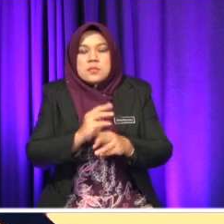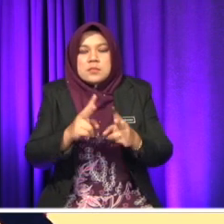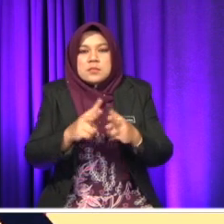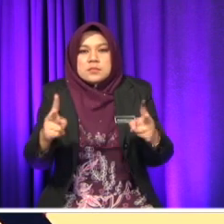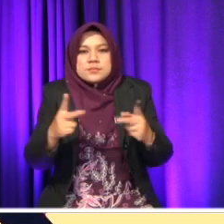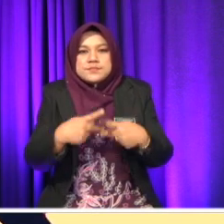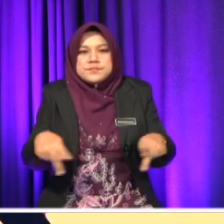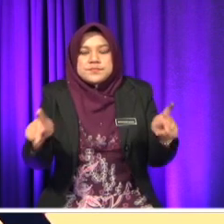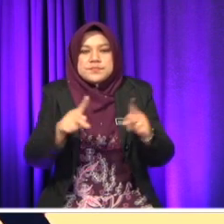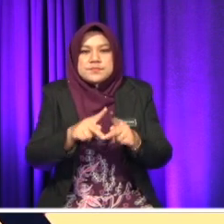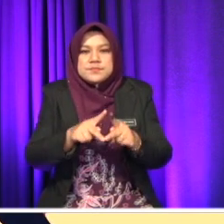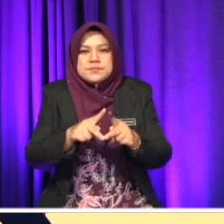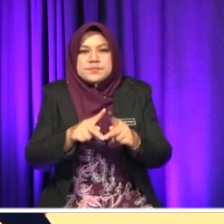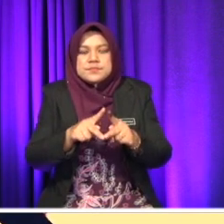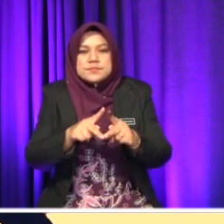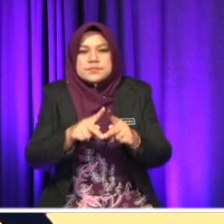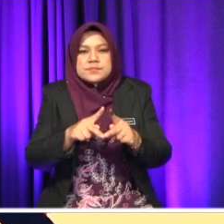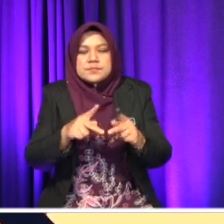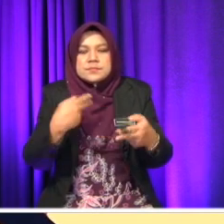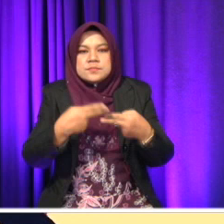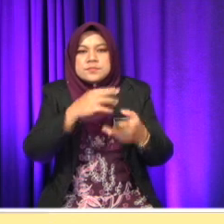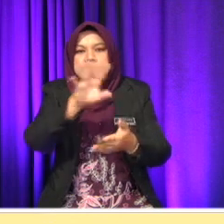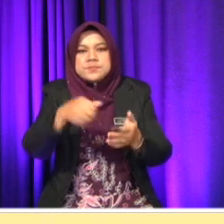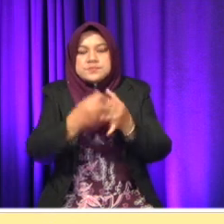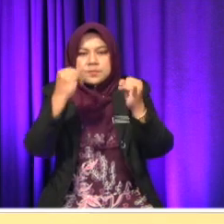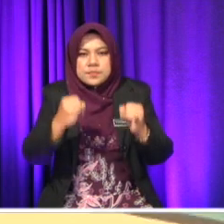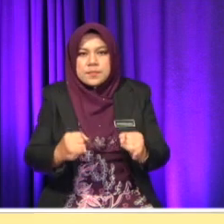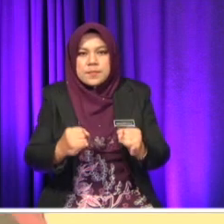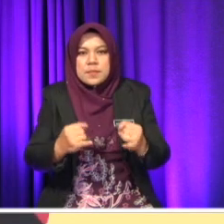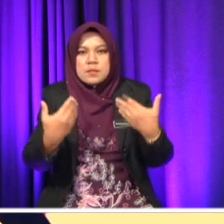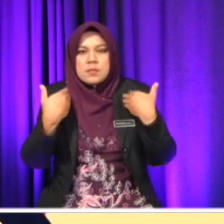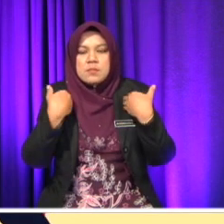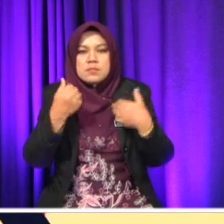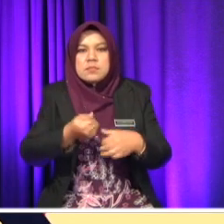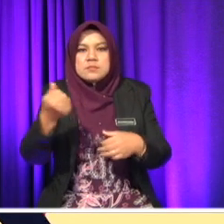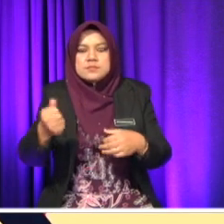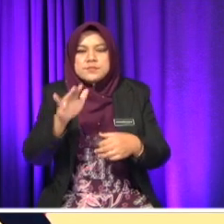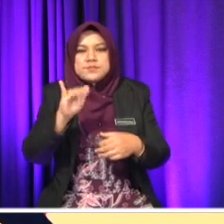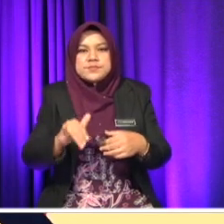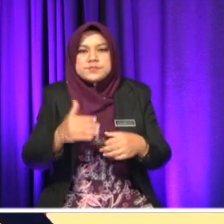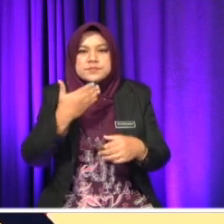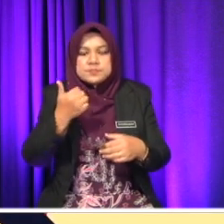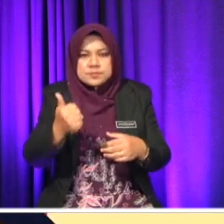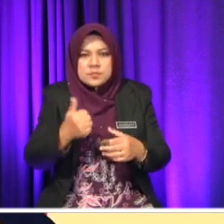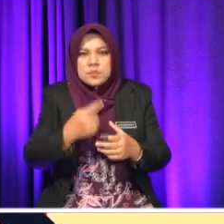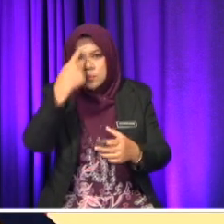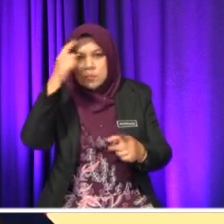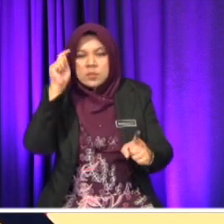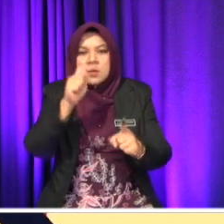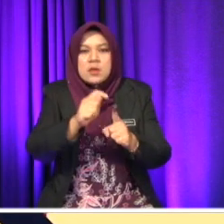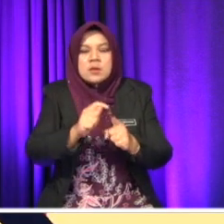yang sangat penting karena hampir semua individu pada hari ini mempunyai alat peran yang canggih untuk berbagai tujuan